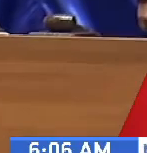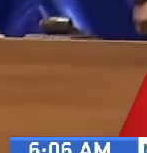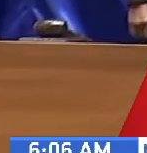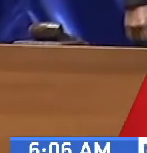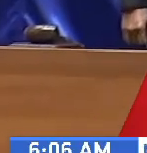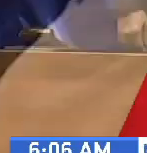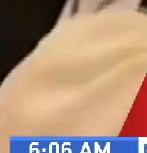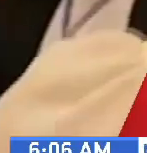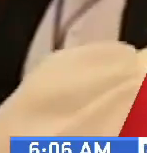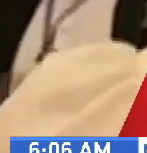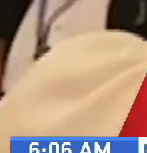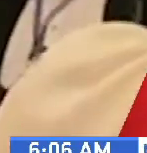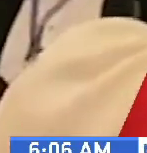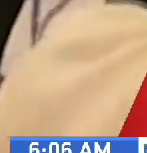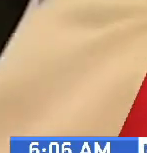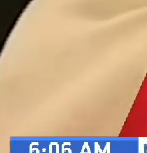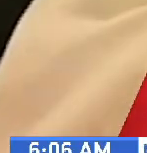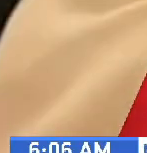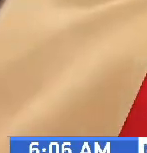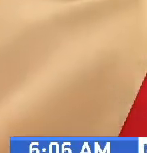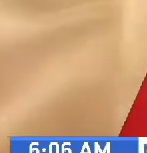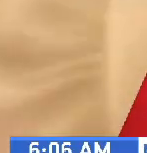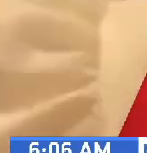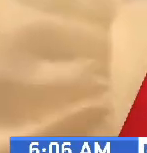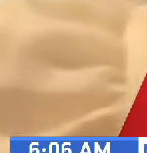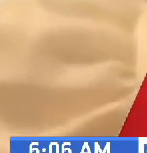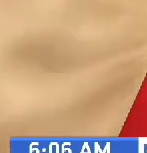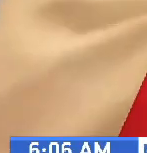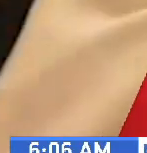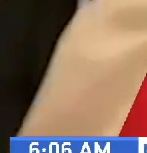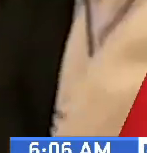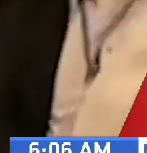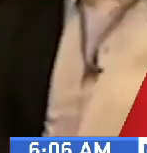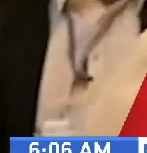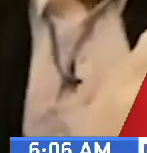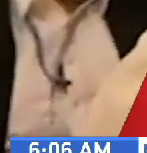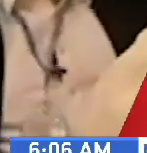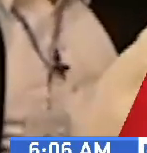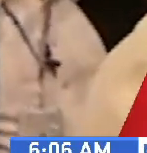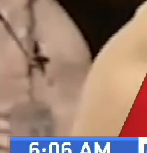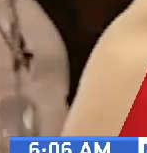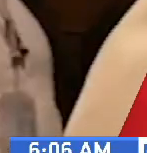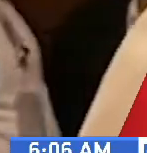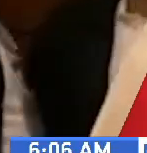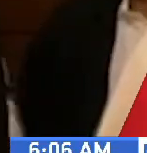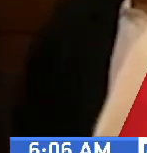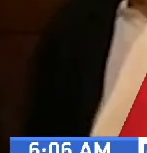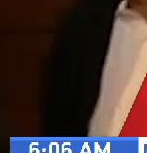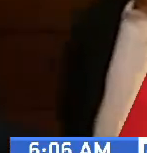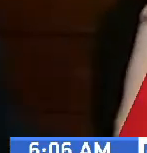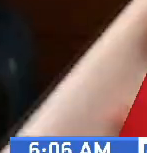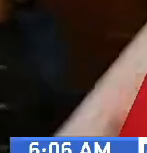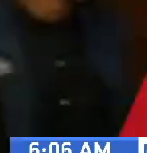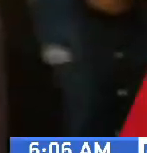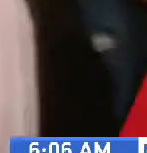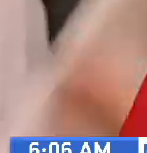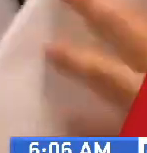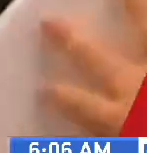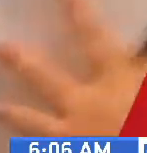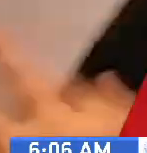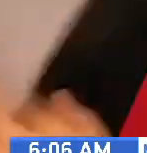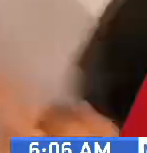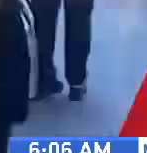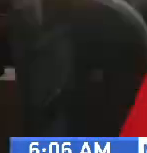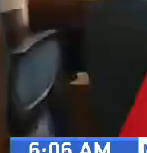miyembro ng pamilya. Hi ma'am, may we ask po why some of your family members were not around during your pamilya? Thank you